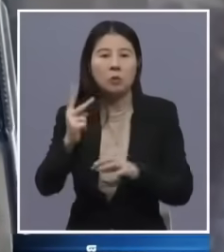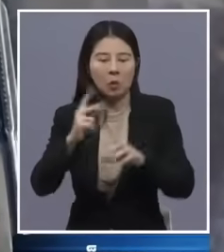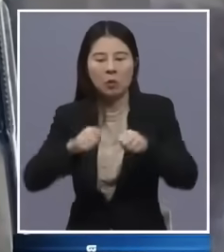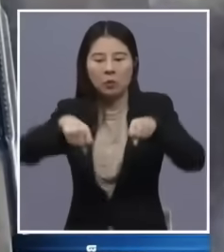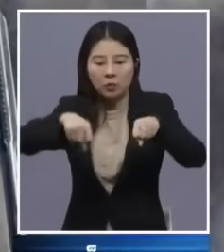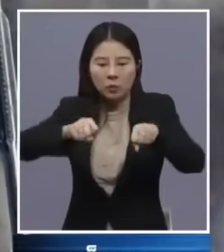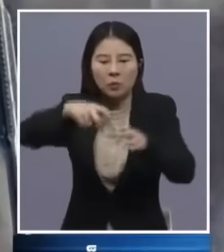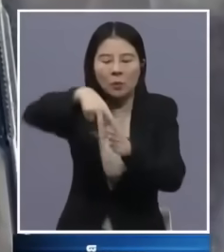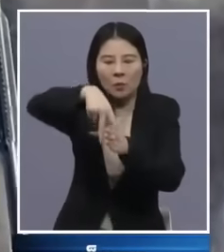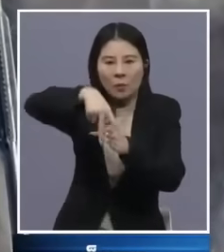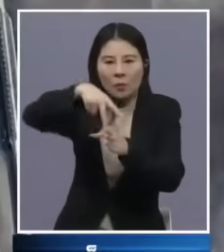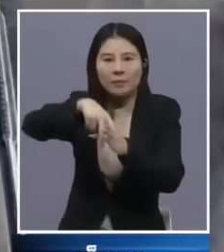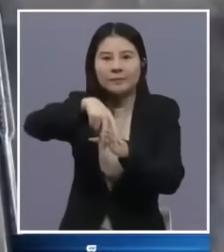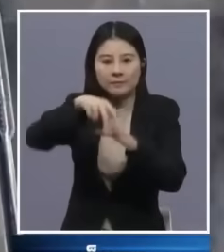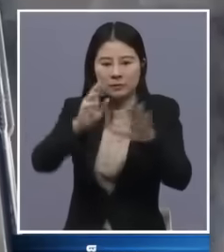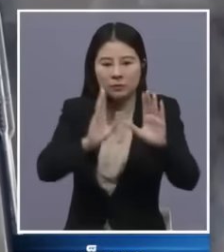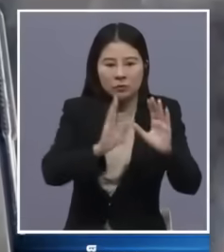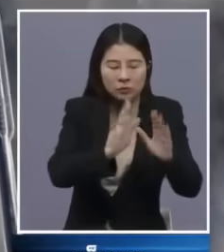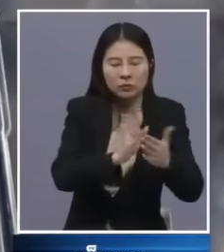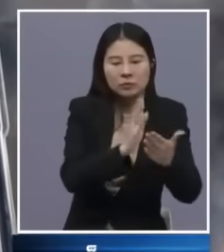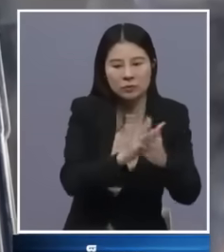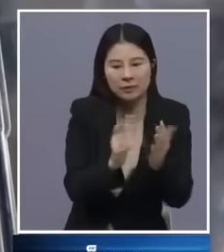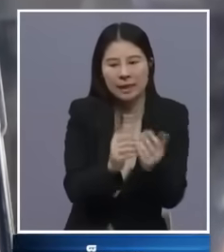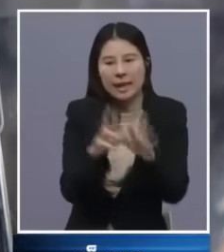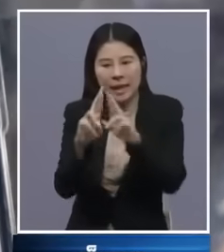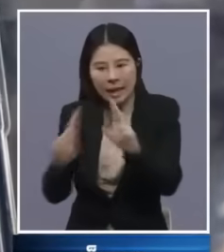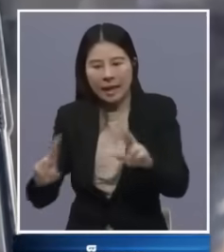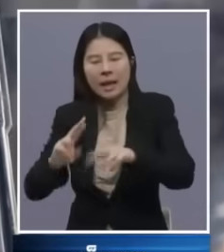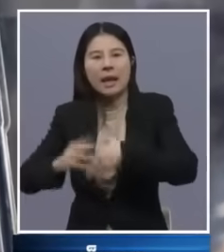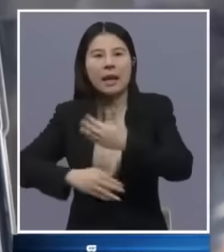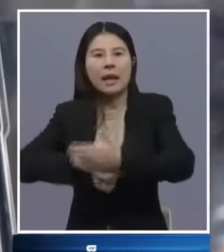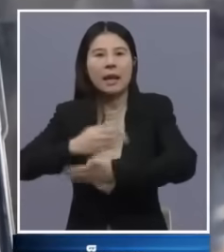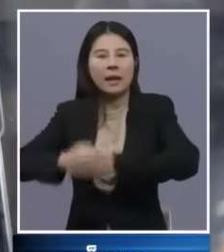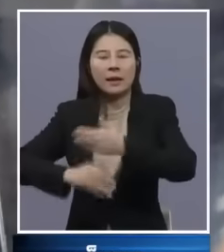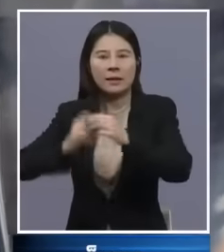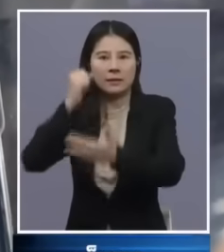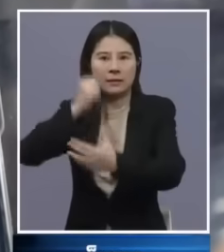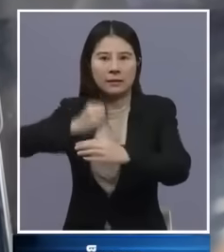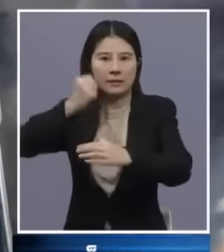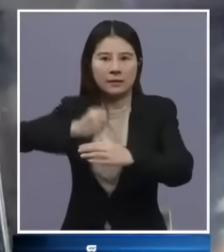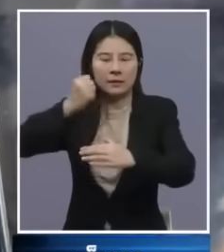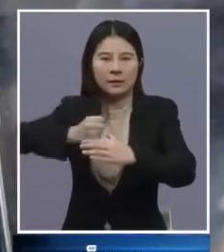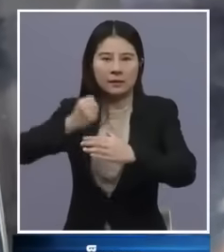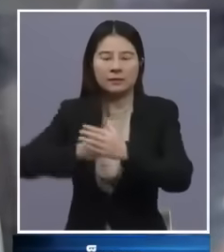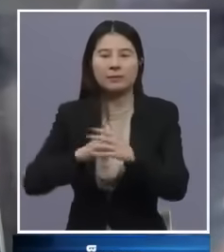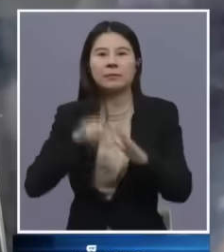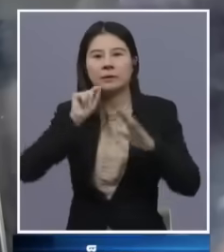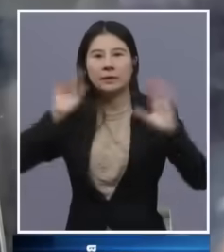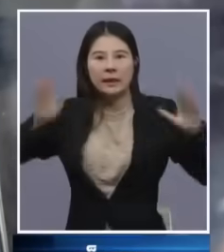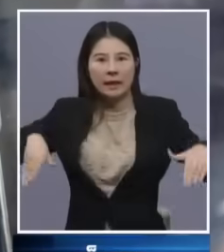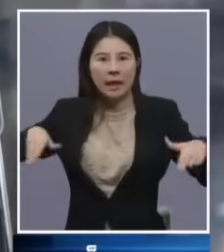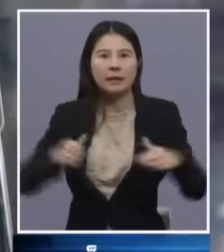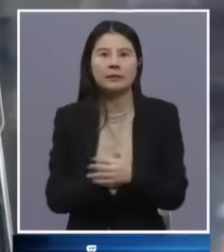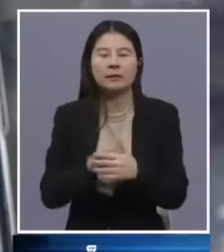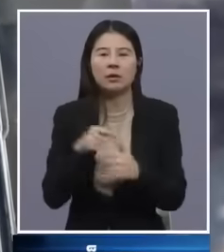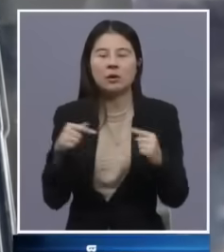นท้ายกันมาแล้วมาจอดบริเวณข้างๆร้านขายส้มตำแห่งหนึ่งในพื้นที่อำเภอสันคบุรีจังหวัดชัยนาทก่อนที่